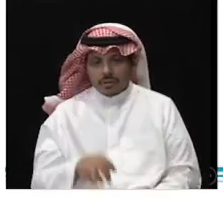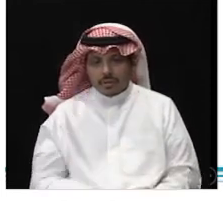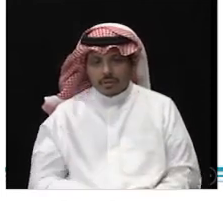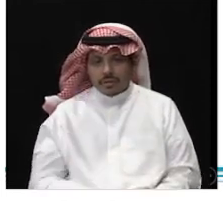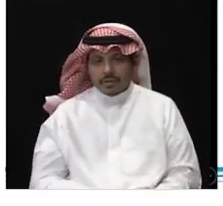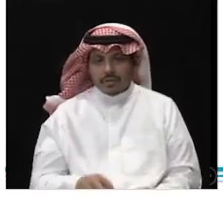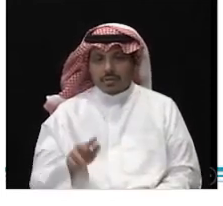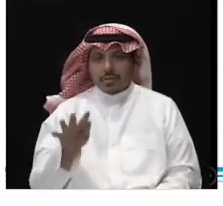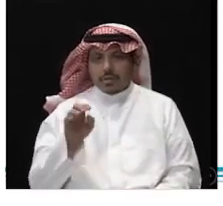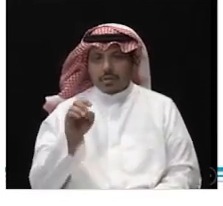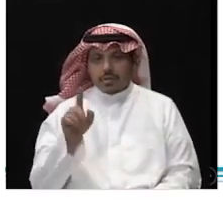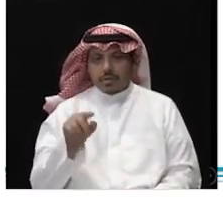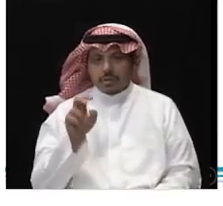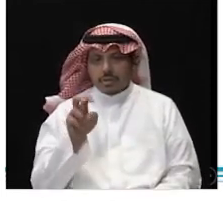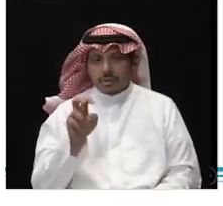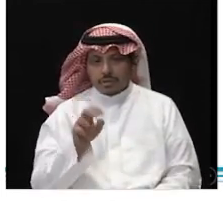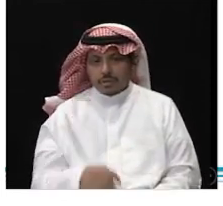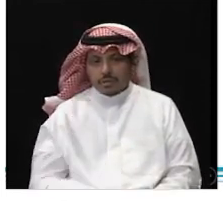شجرة،